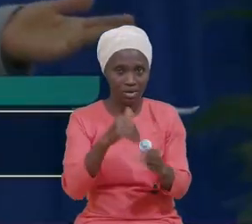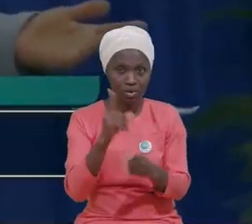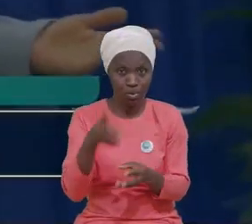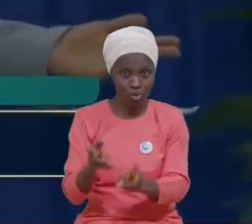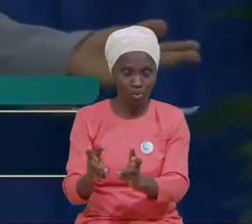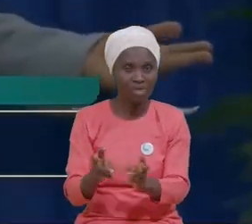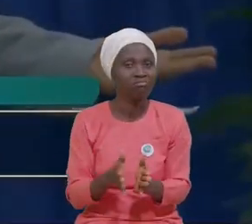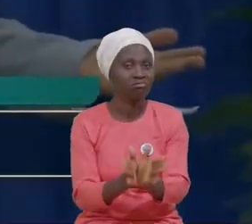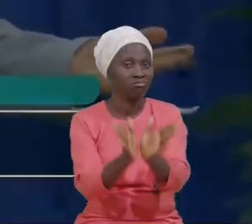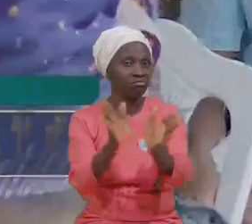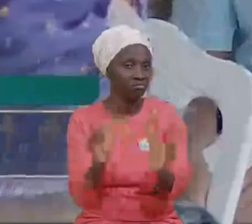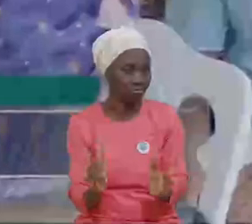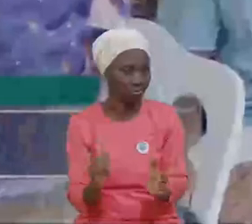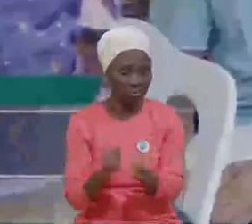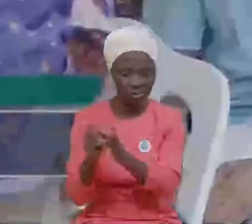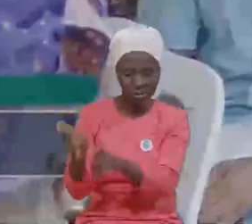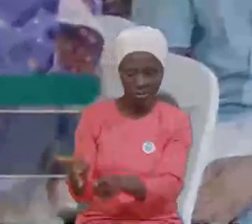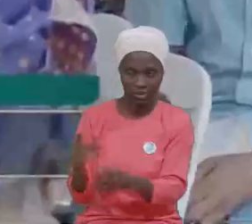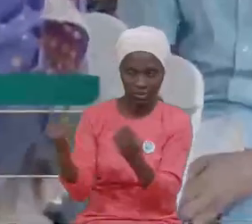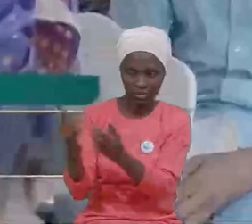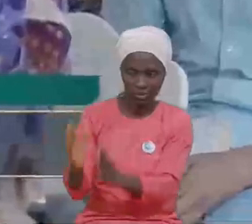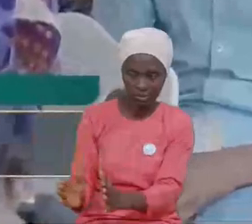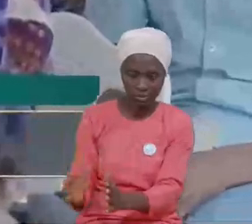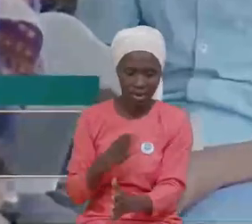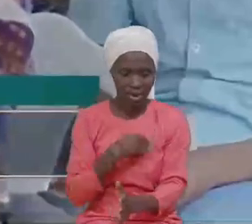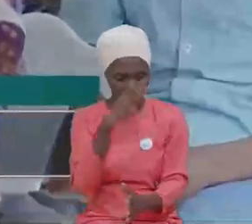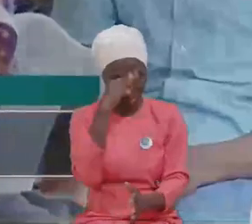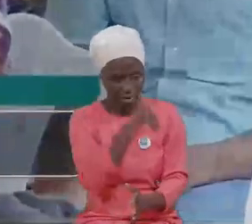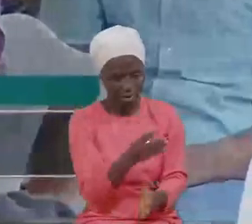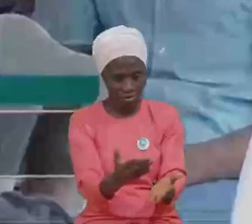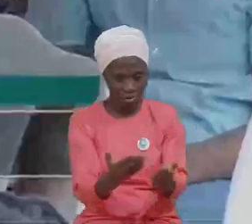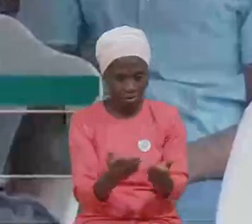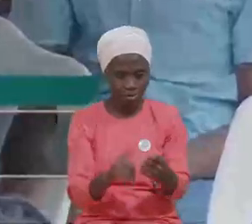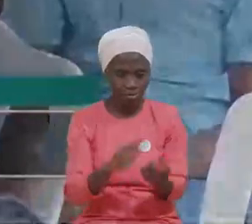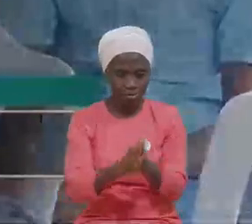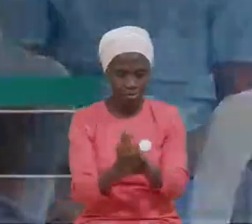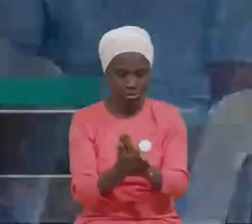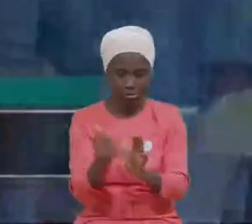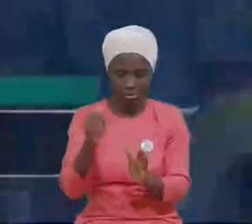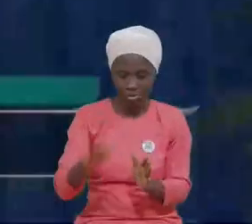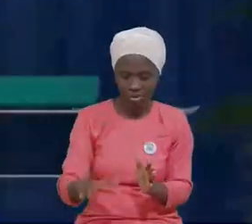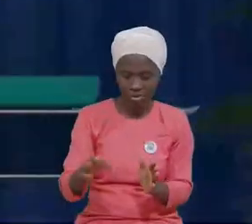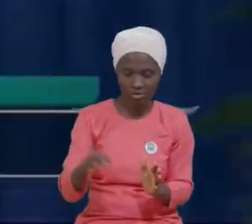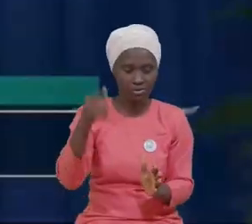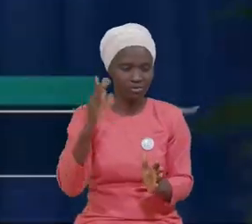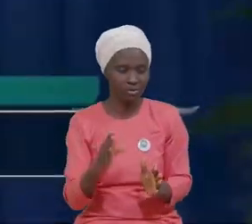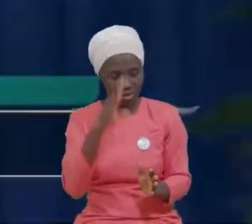Cette personne est un pécheur et elle veut devenir enfant de Dieu.